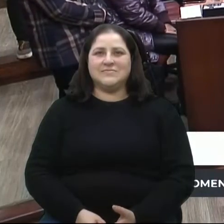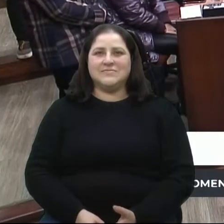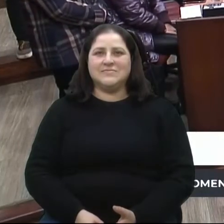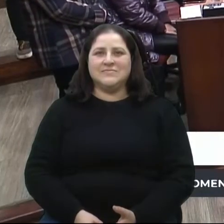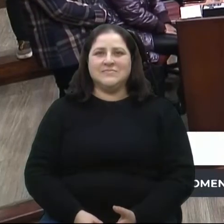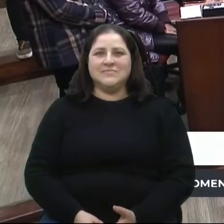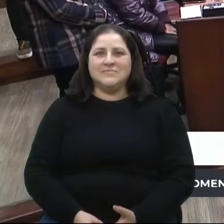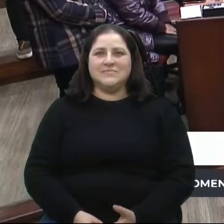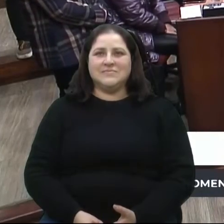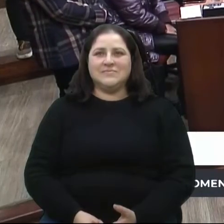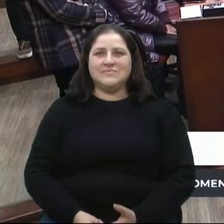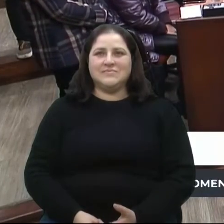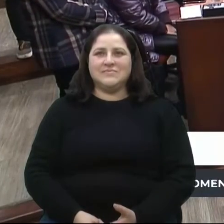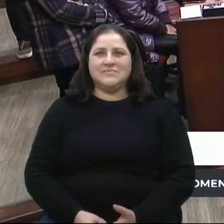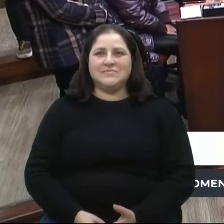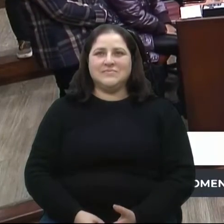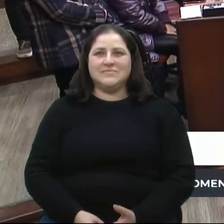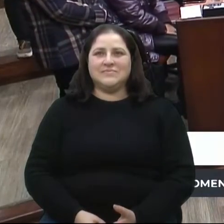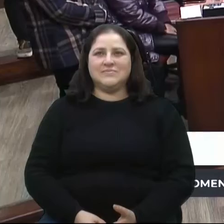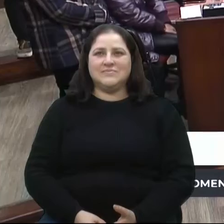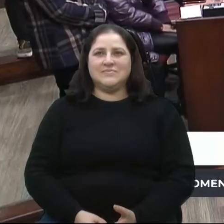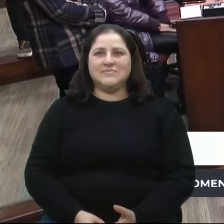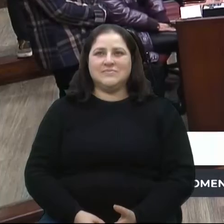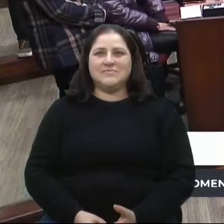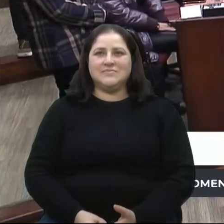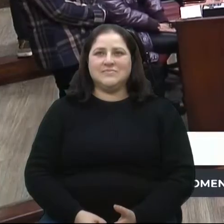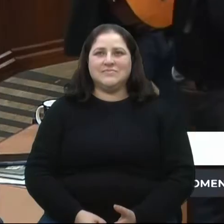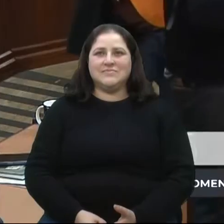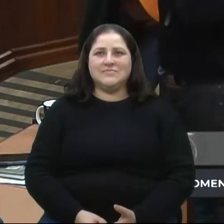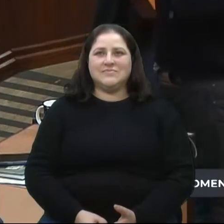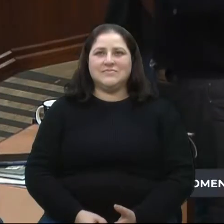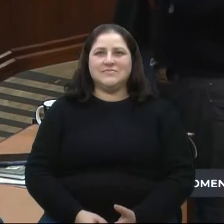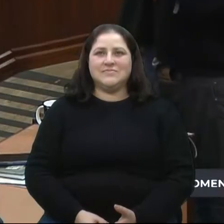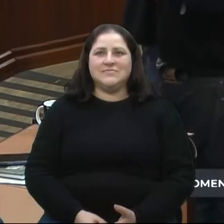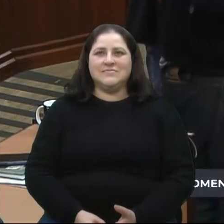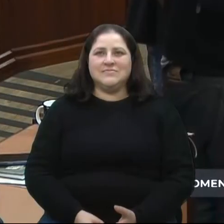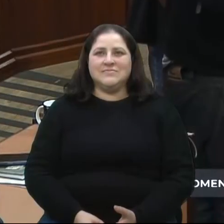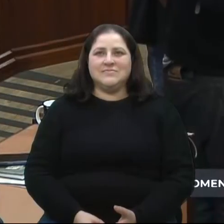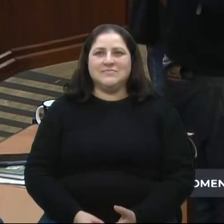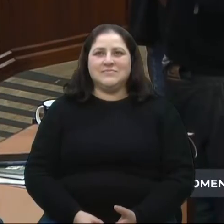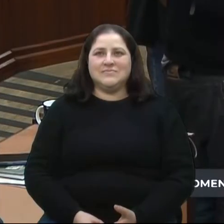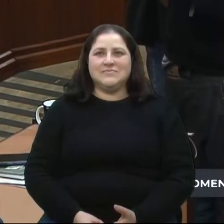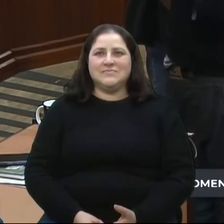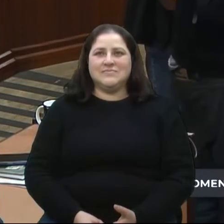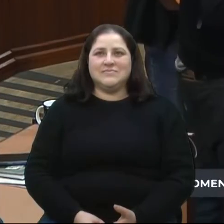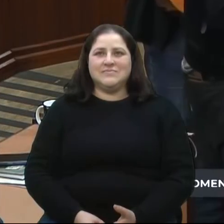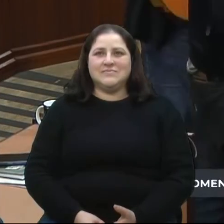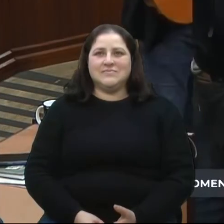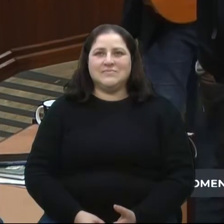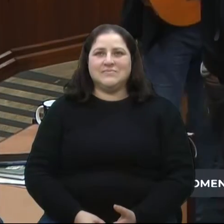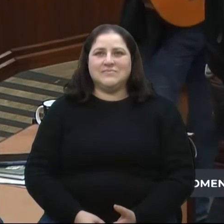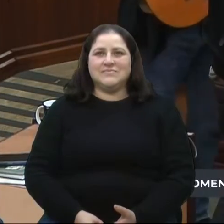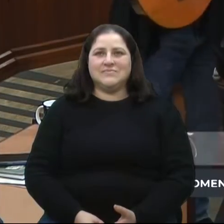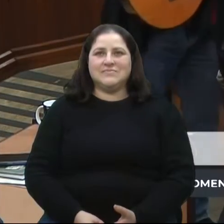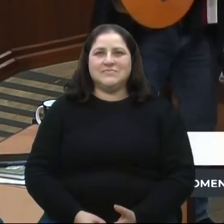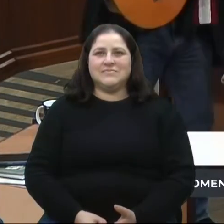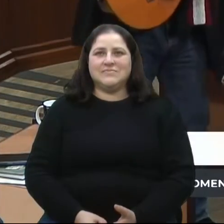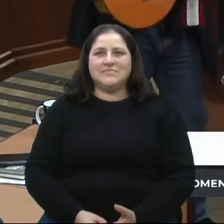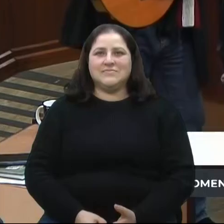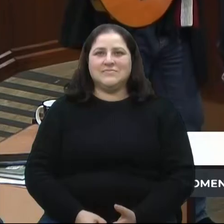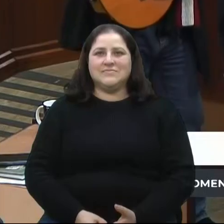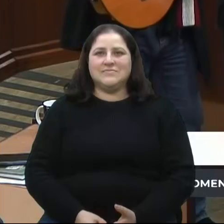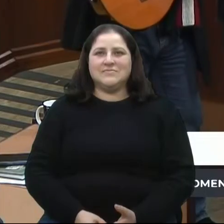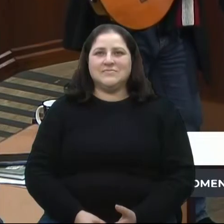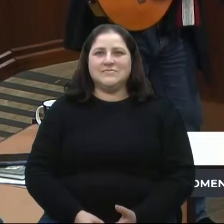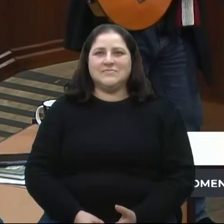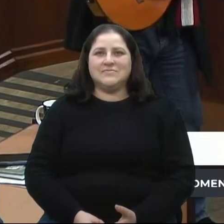massetto, e voglio dare a mio moretto questa sera